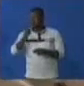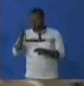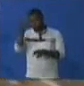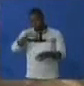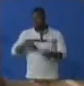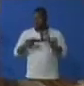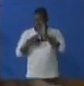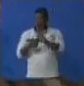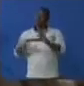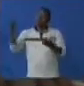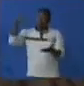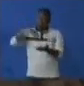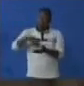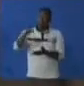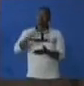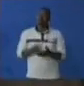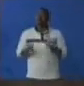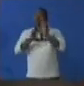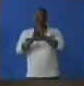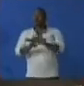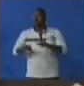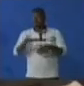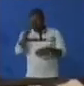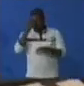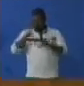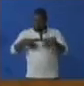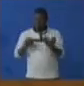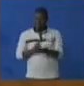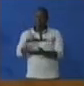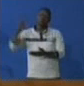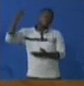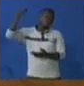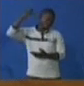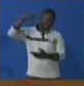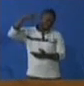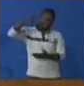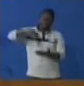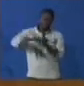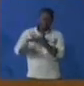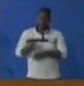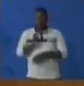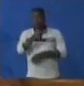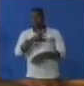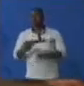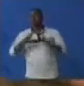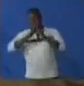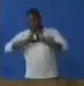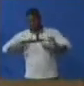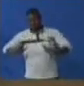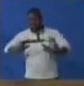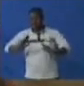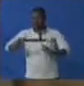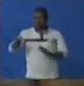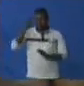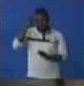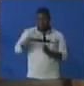de montrer l'exemple, donc à savoir comment nous pouvons en tout cas utiliser l'énergie solaire dans nos bâtiments publics. Et je puis vous dire